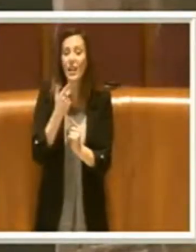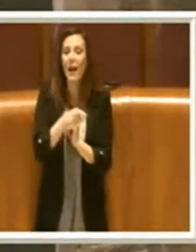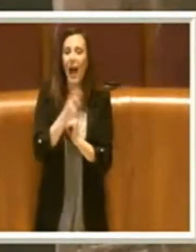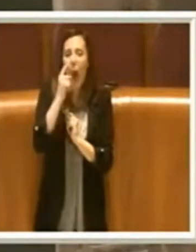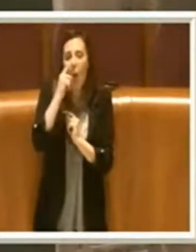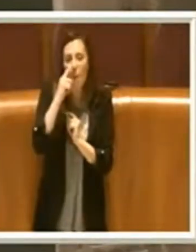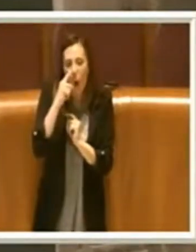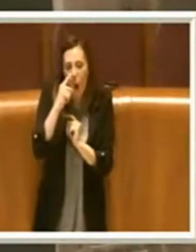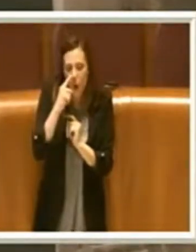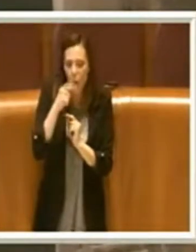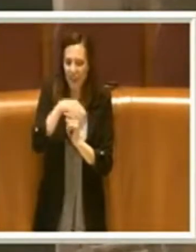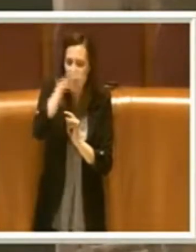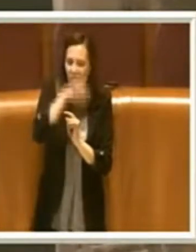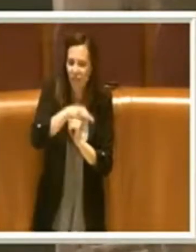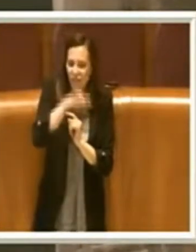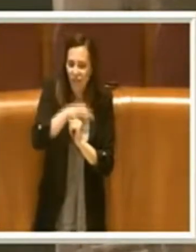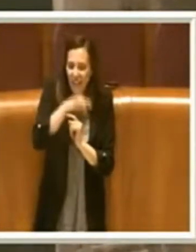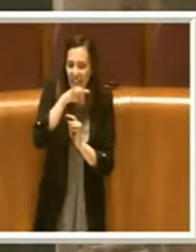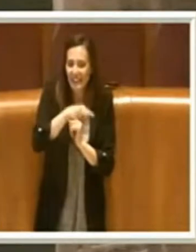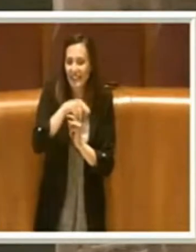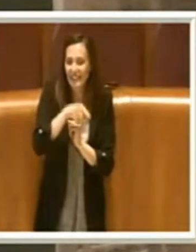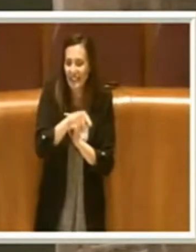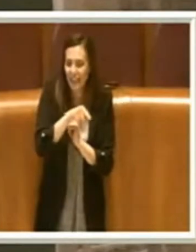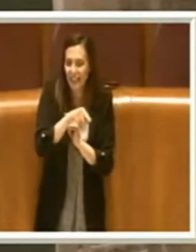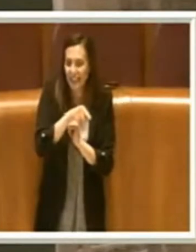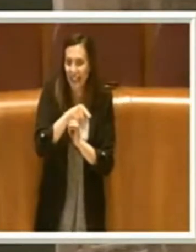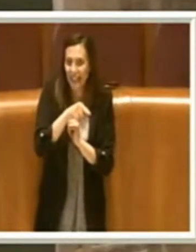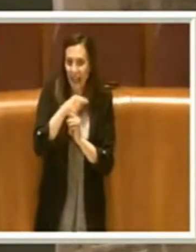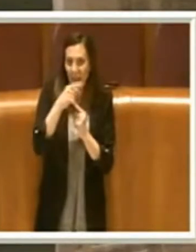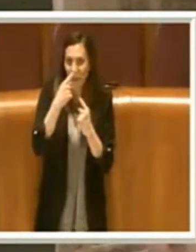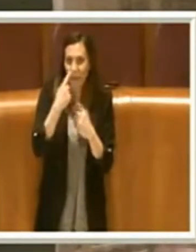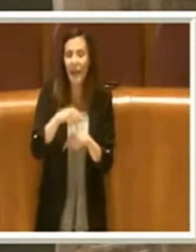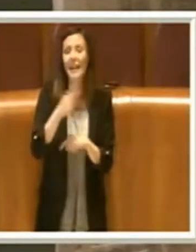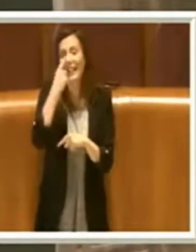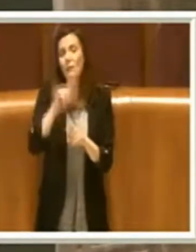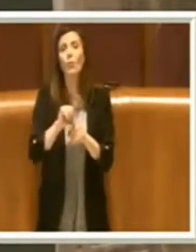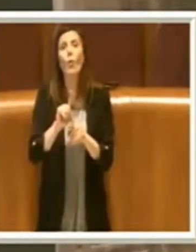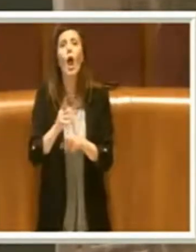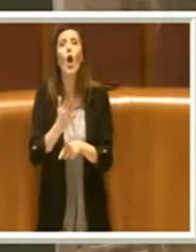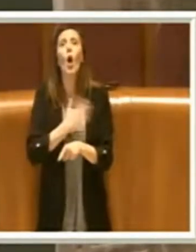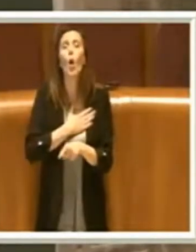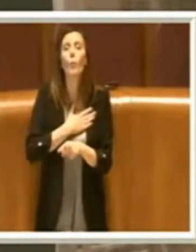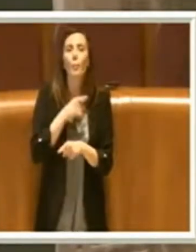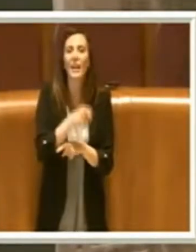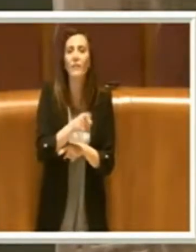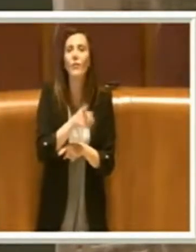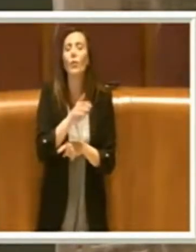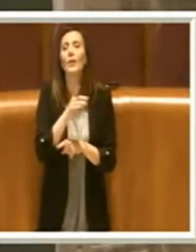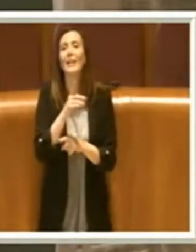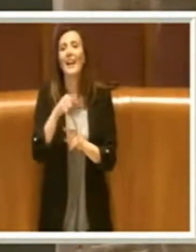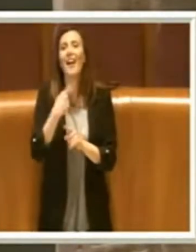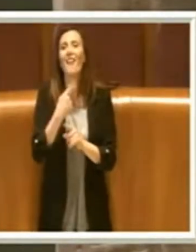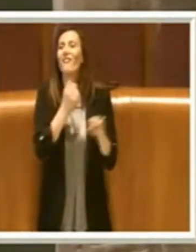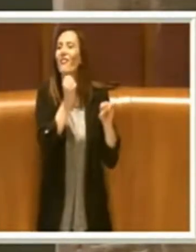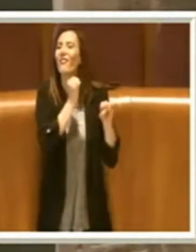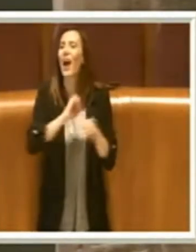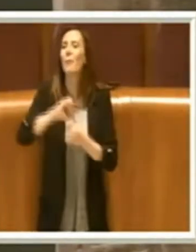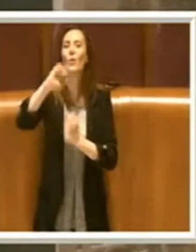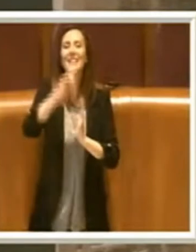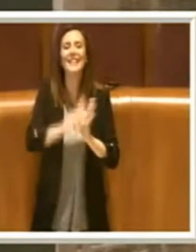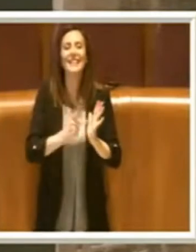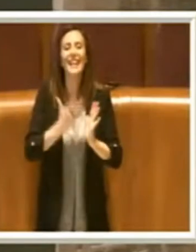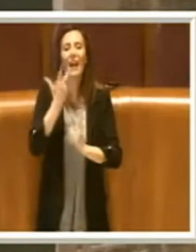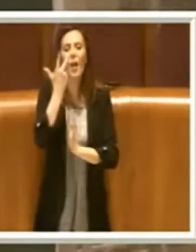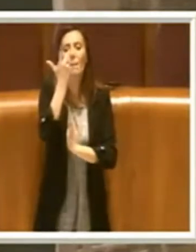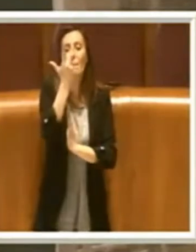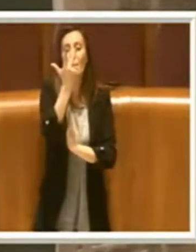siano addebitate computate nelle morosità colpevoli e quindi non siano computate nei famosi tre mesi dopo i quali